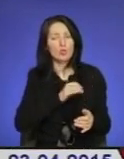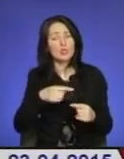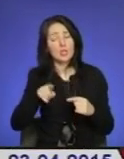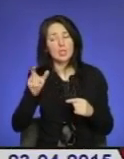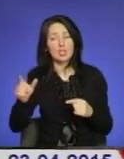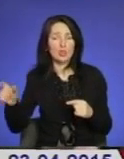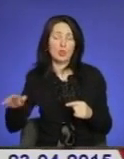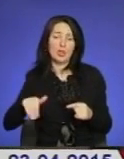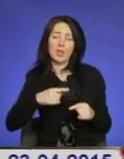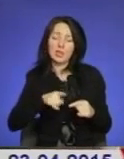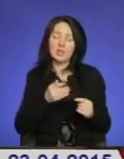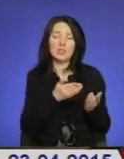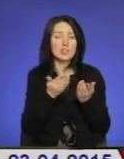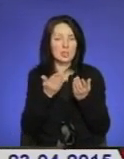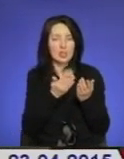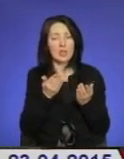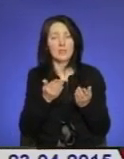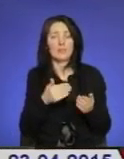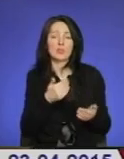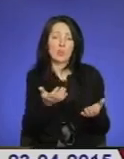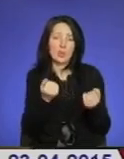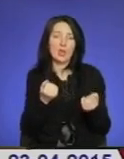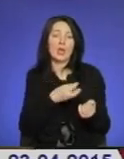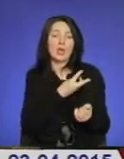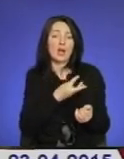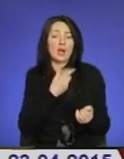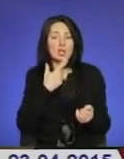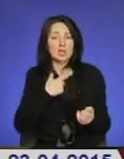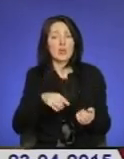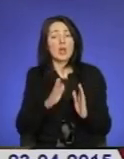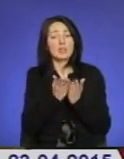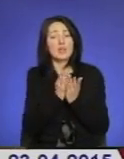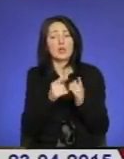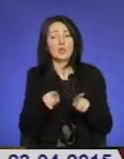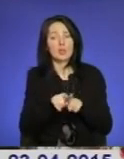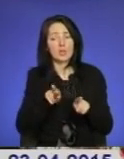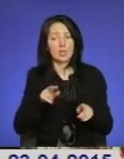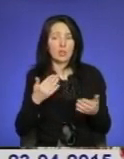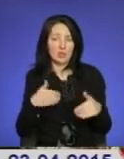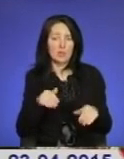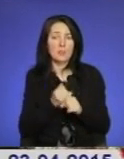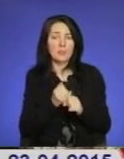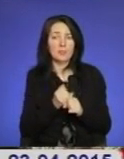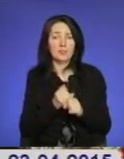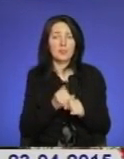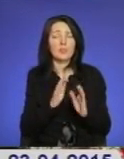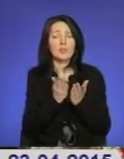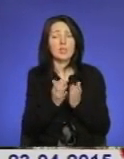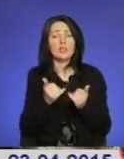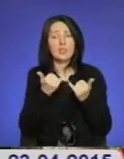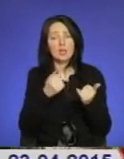хай інший читач бере і надихає себе книгою так, як я вже її опрацював. Книжки для